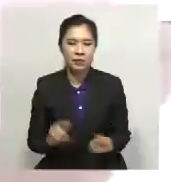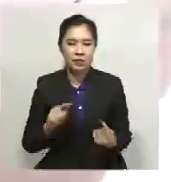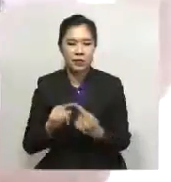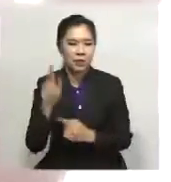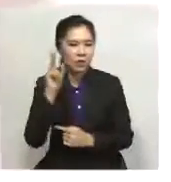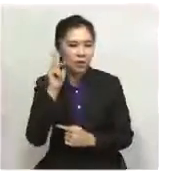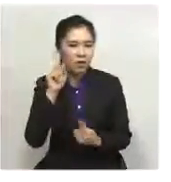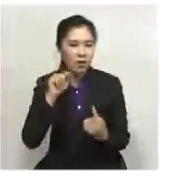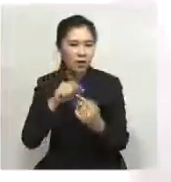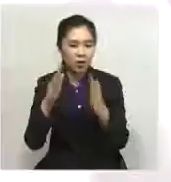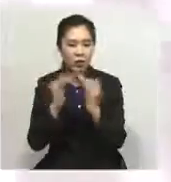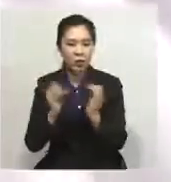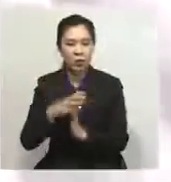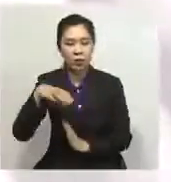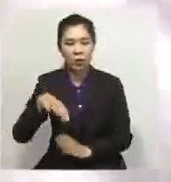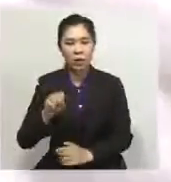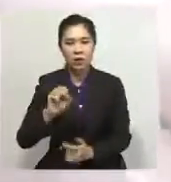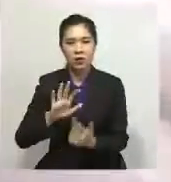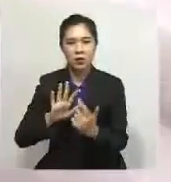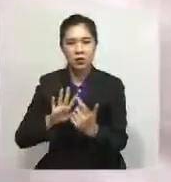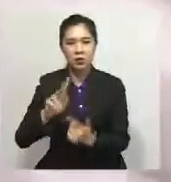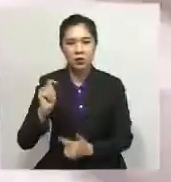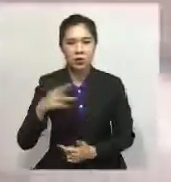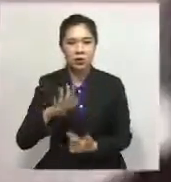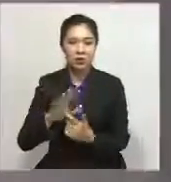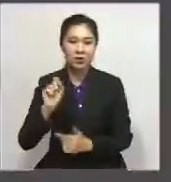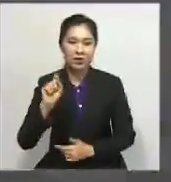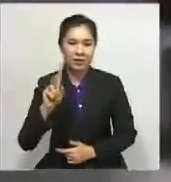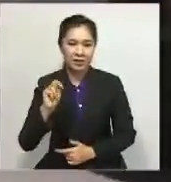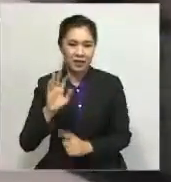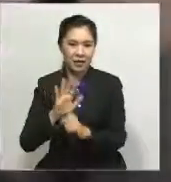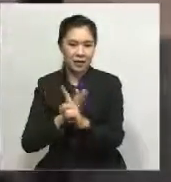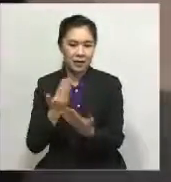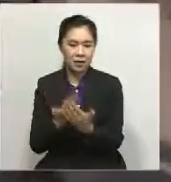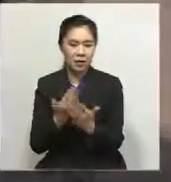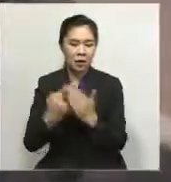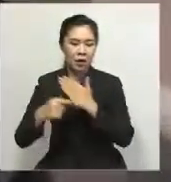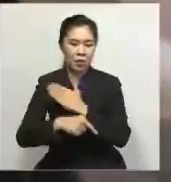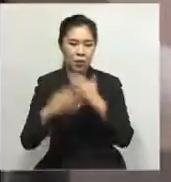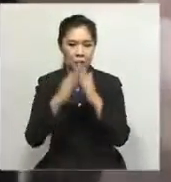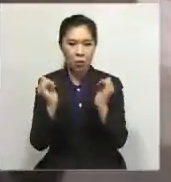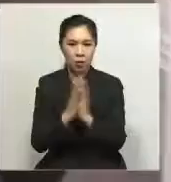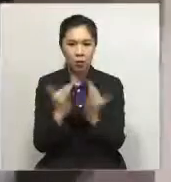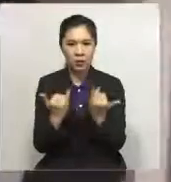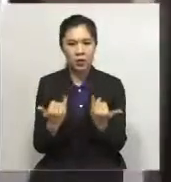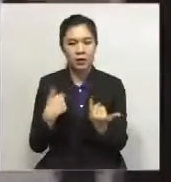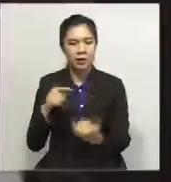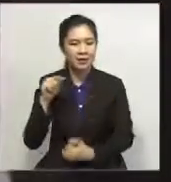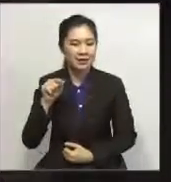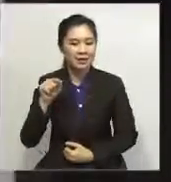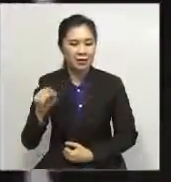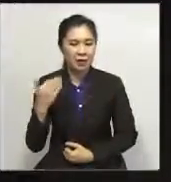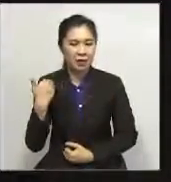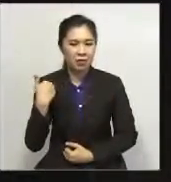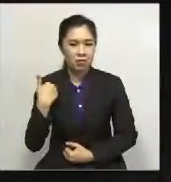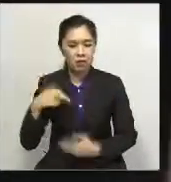ข่าวค่ะการบุกค้นวัดสุทัศน์โดยหนึ่งในรายชื่อที่อาจมีความเกี่ยวข้องกับการทุจริตเงินทอนวัดนะคะว่าขณะนี้ยังไม่มีคำสั่งดัง